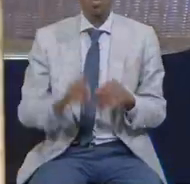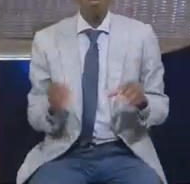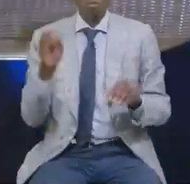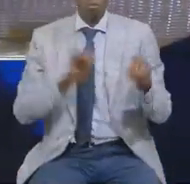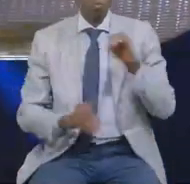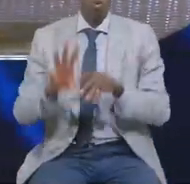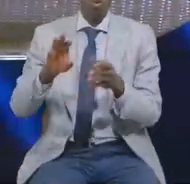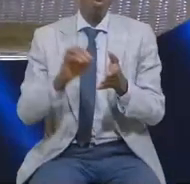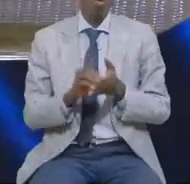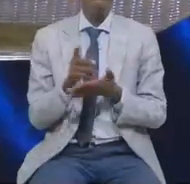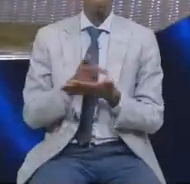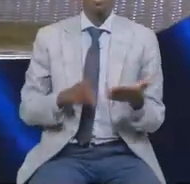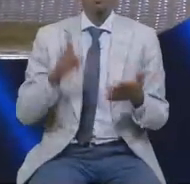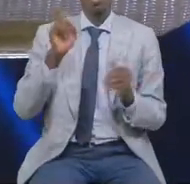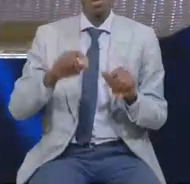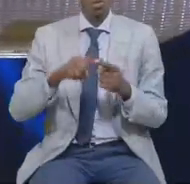donner,